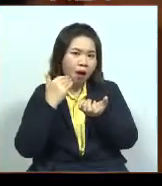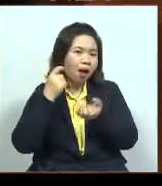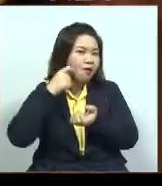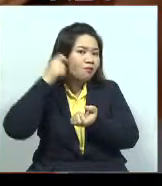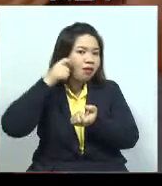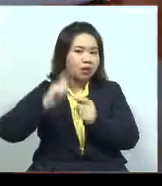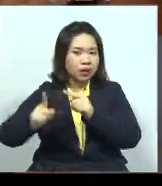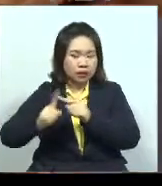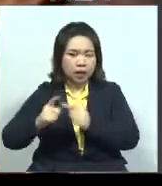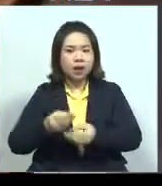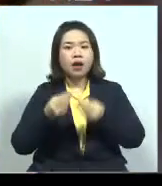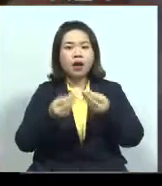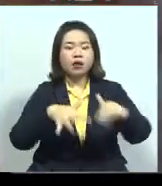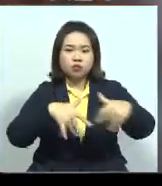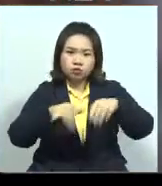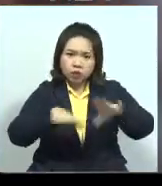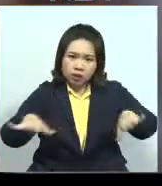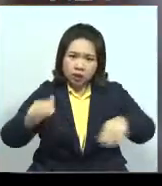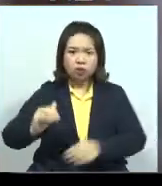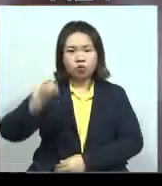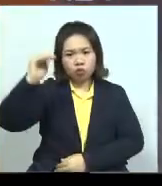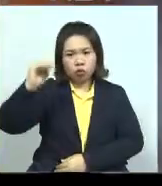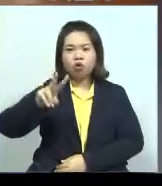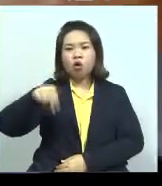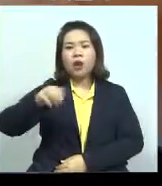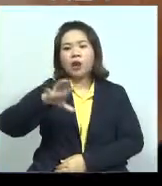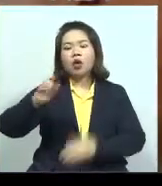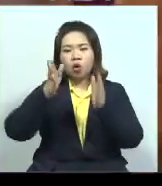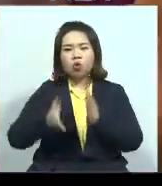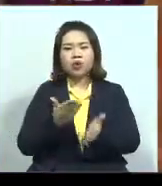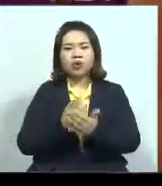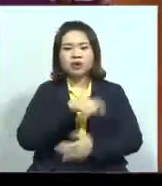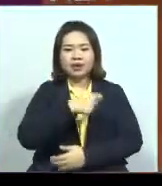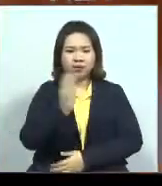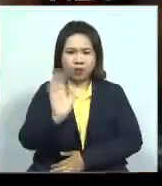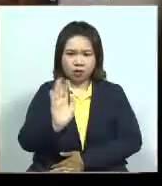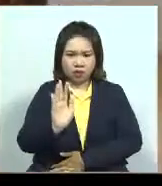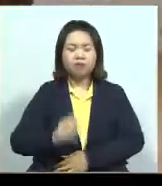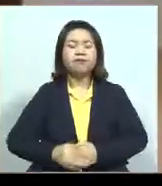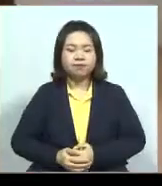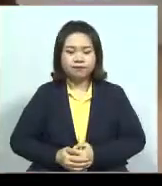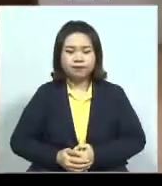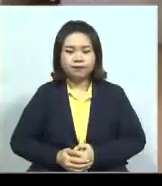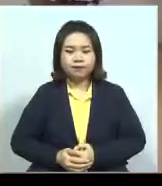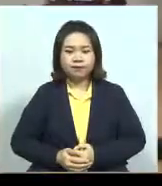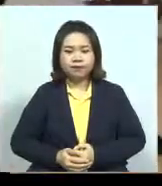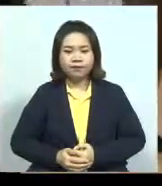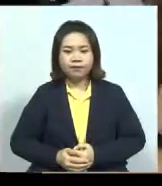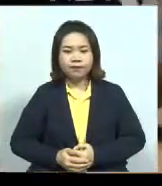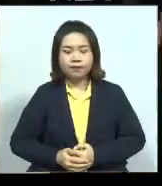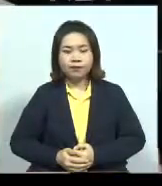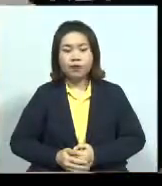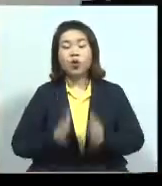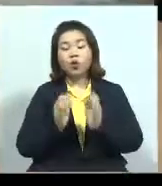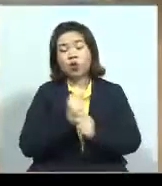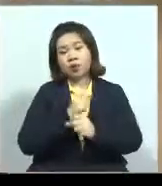านทั้งเด็กและผู้ใหญ่กว่า 2,500 คนโดยไม่เสียค่าใช้จ่ายนายอนุชิตตระกูลมุทุตา